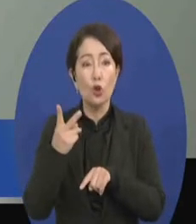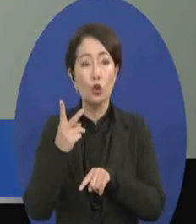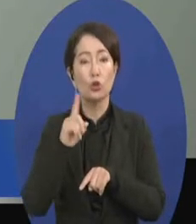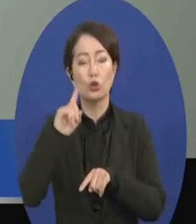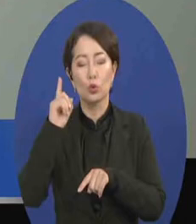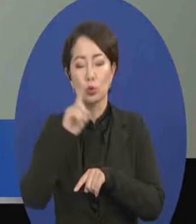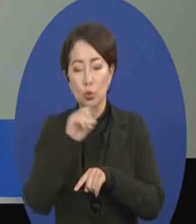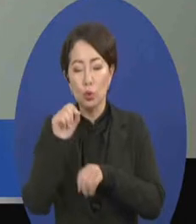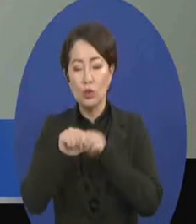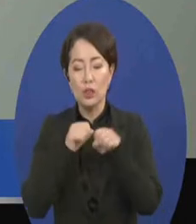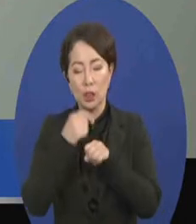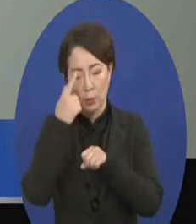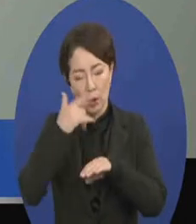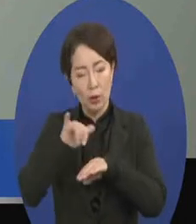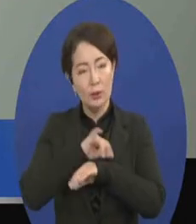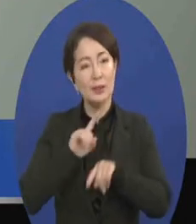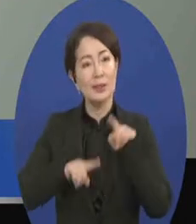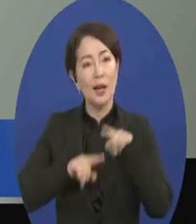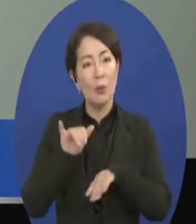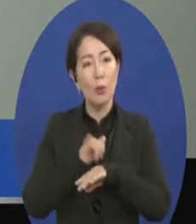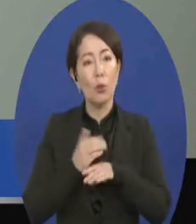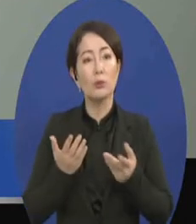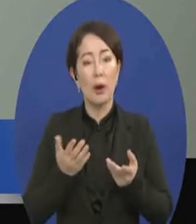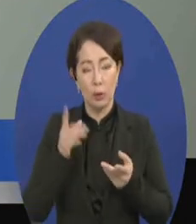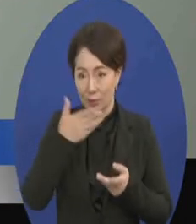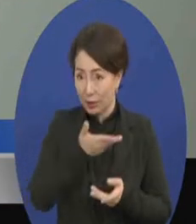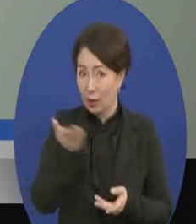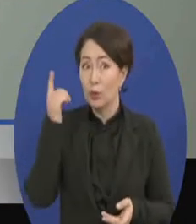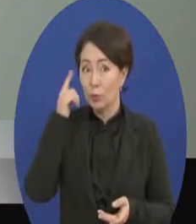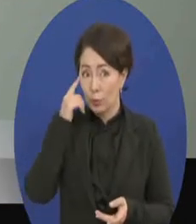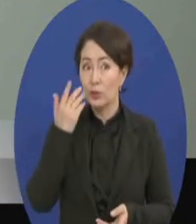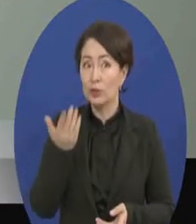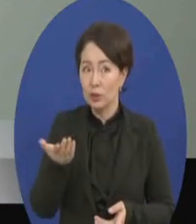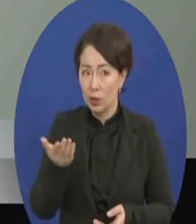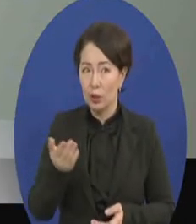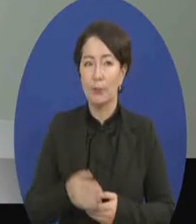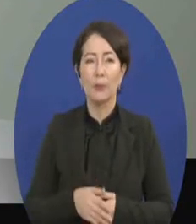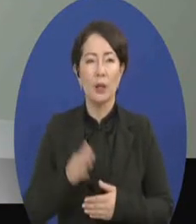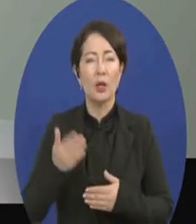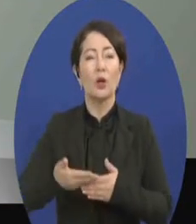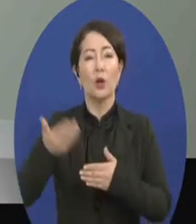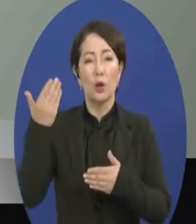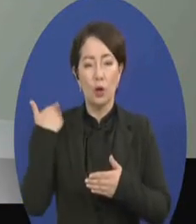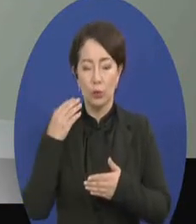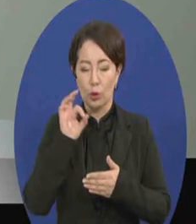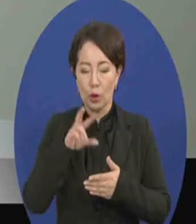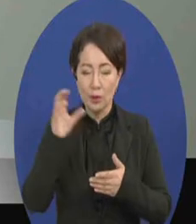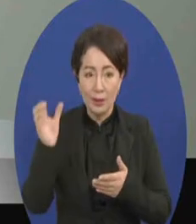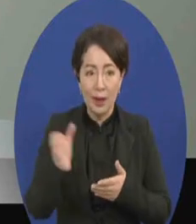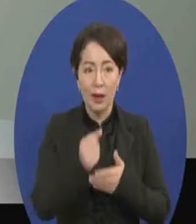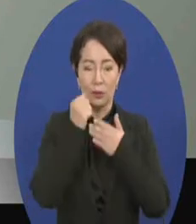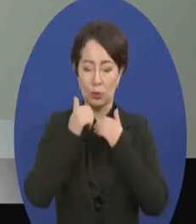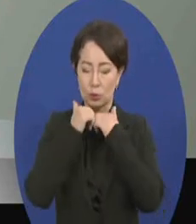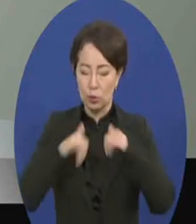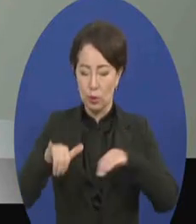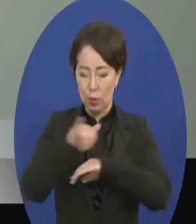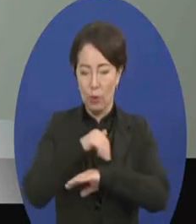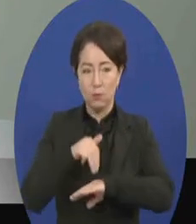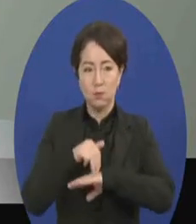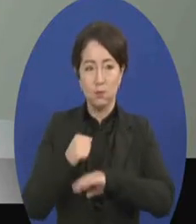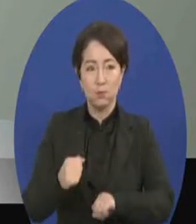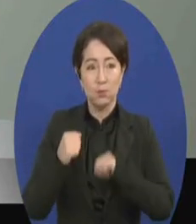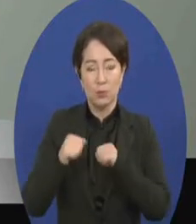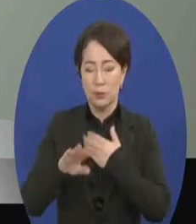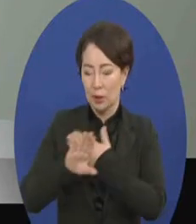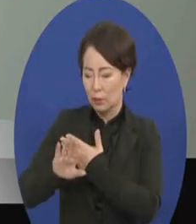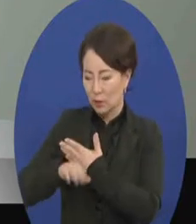ямар улс байх вэ гэж одоо бас тавхан бодож байгаа. Урд нь олж авсан туур тусгаар Монгол улсынхаа тусгаар